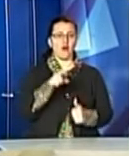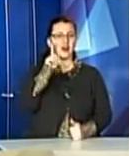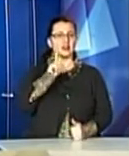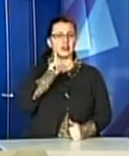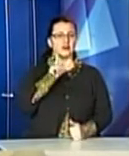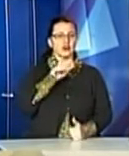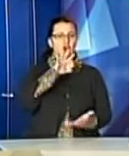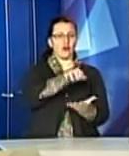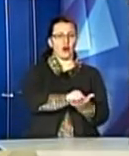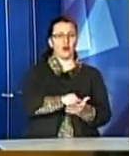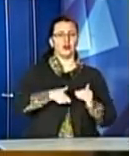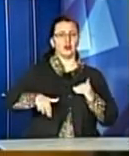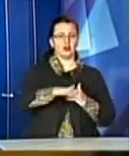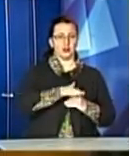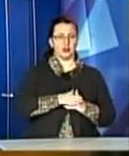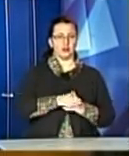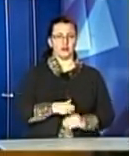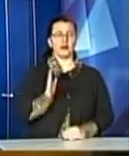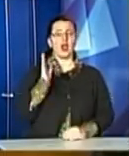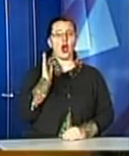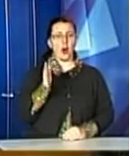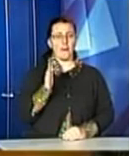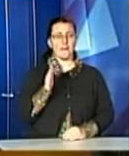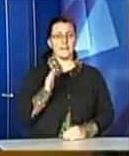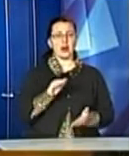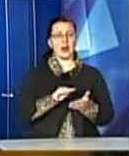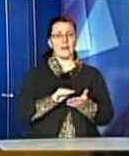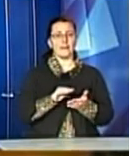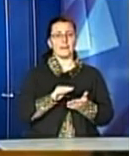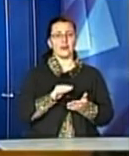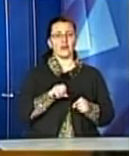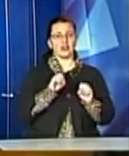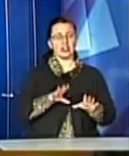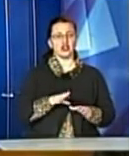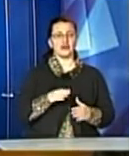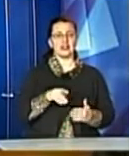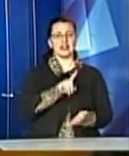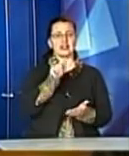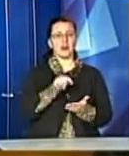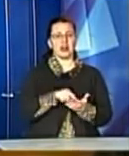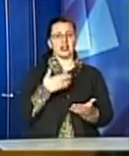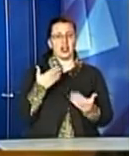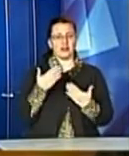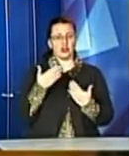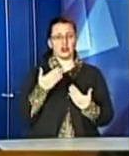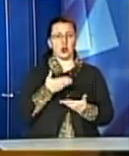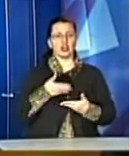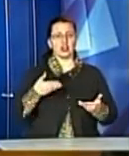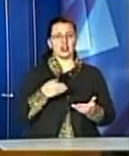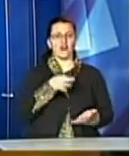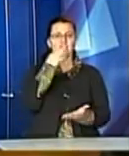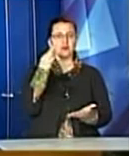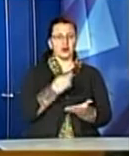території. Буде відбито питання в частині нашої позиції стосовно відповідальності тих,